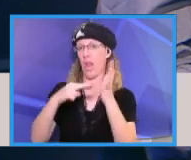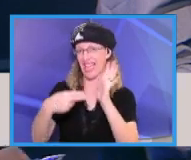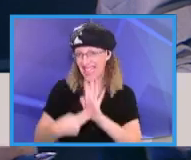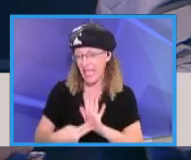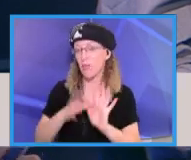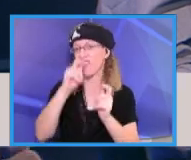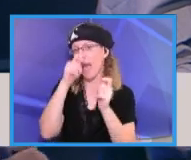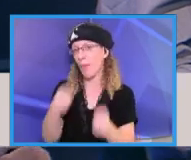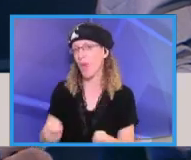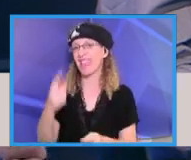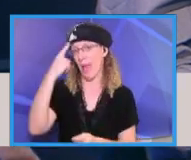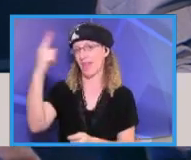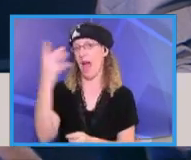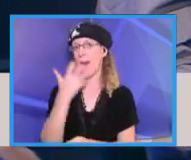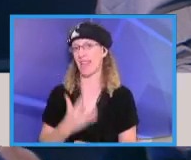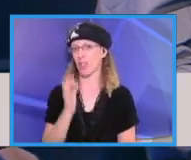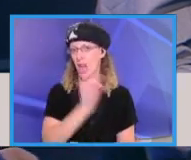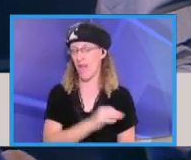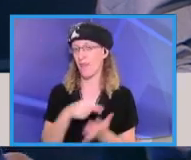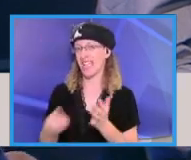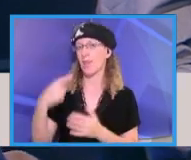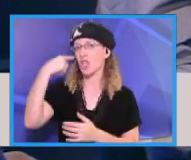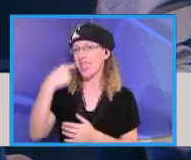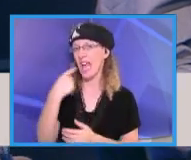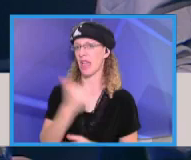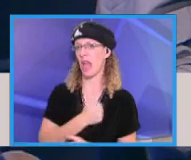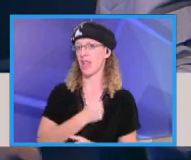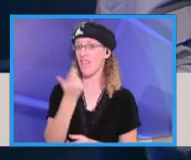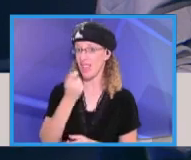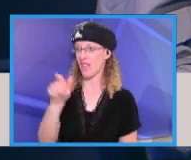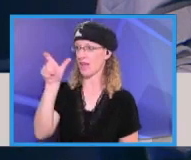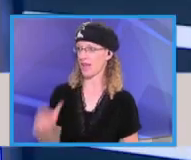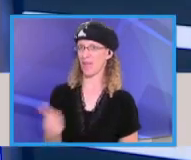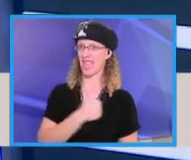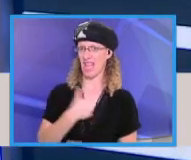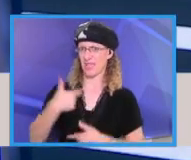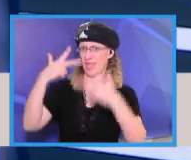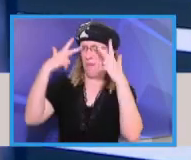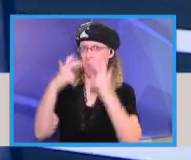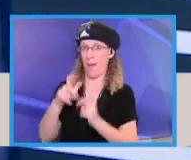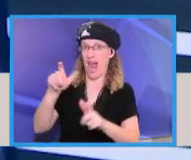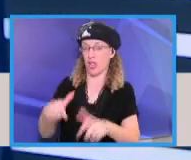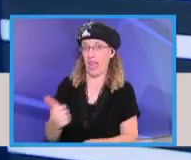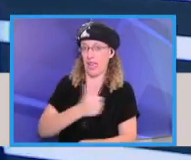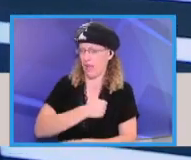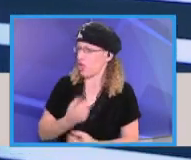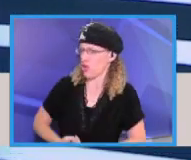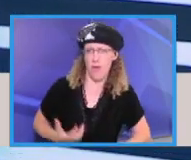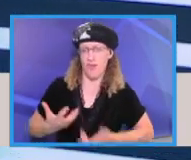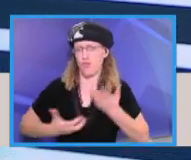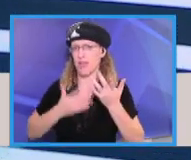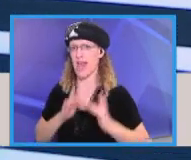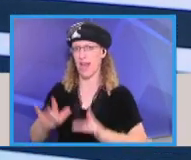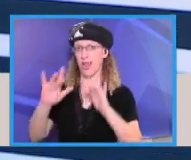את עמדתה הרבנית, וכיוון שכך משחיתה את הדת. ודווקא כאדם דתי, אני מצפה מאנשים דתיים שיתקוממו נגד התופעה